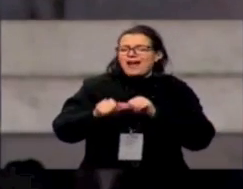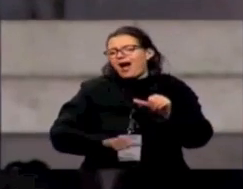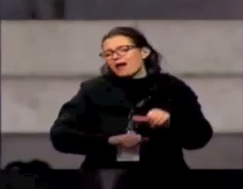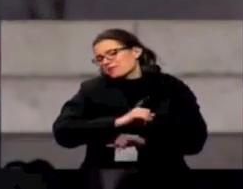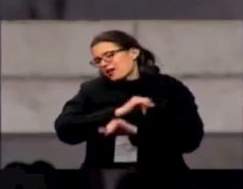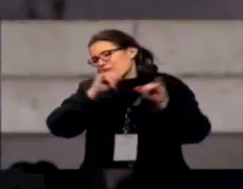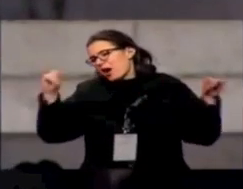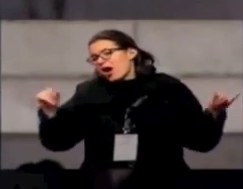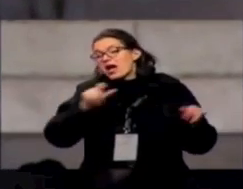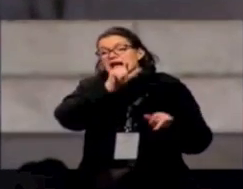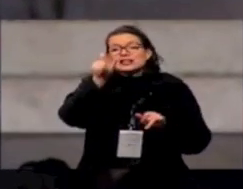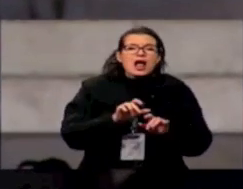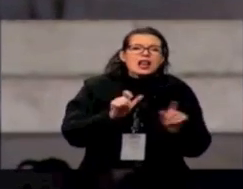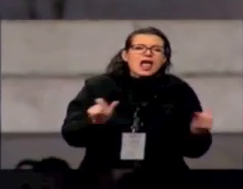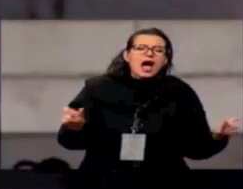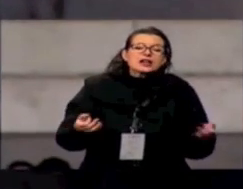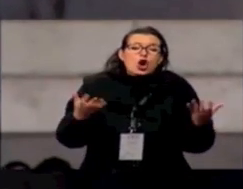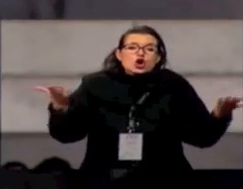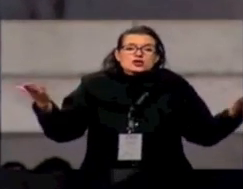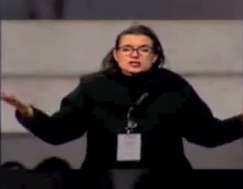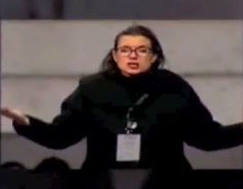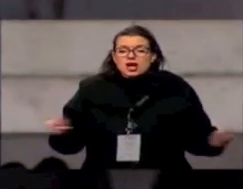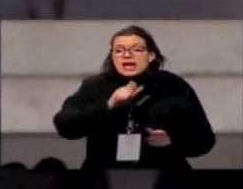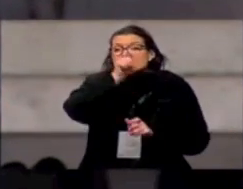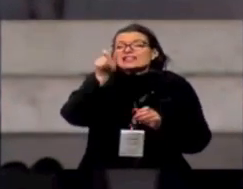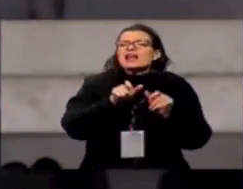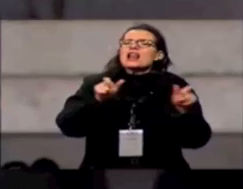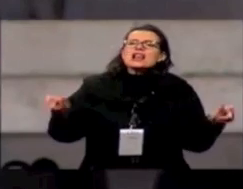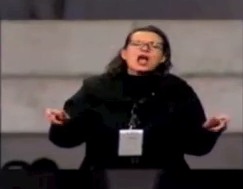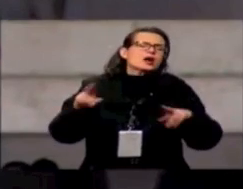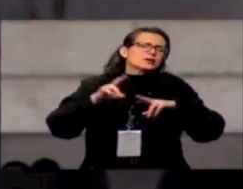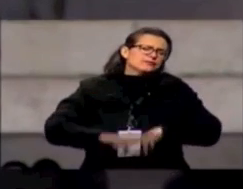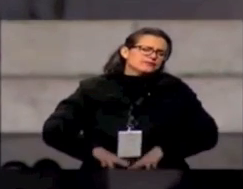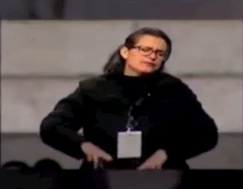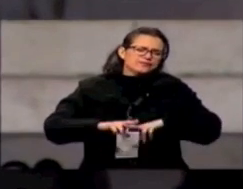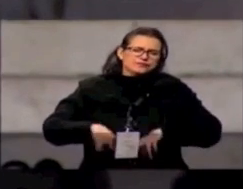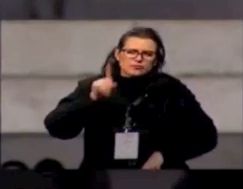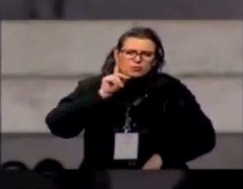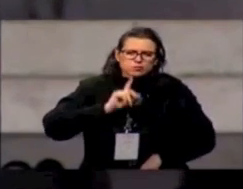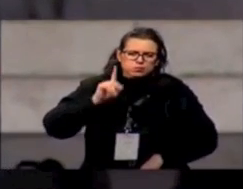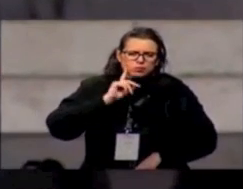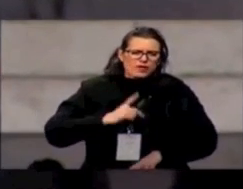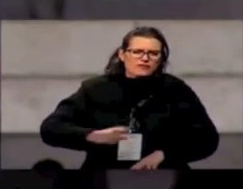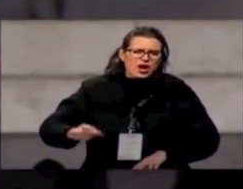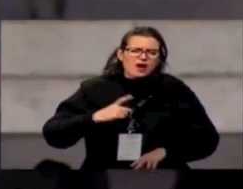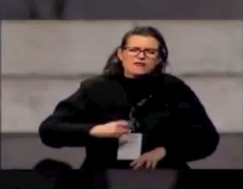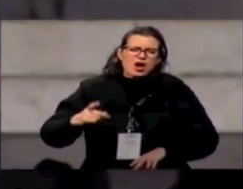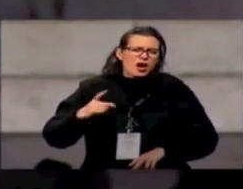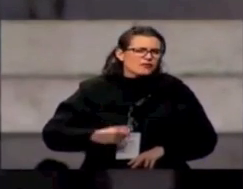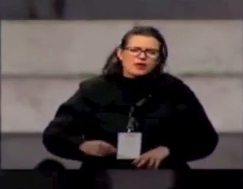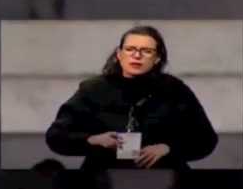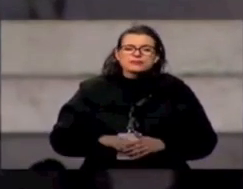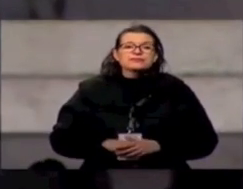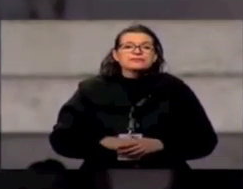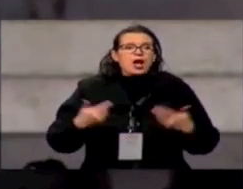sono così Gli italiani resteranno sempre così gli italiani non si muoveranno mai ora